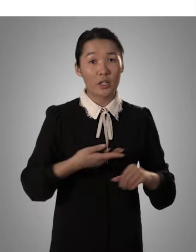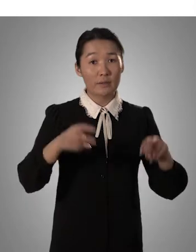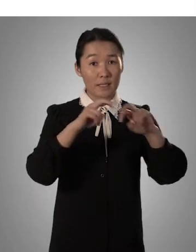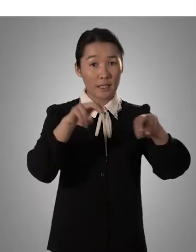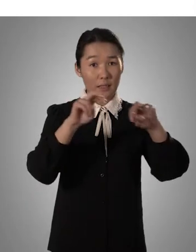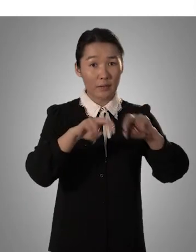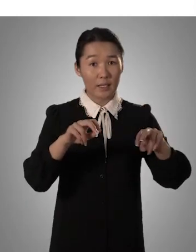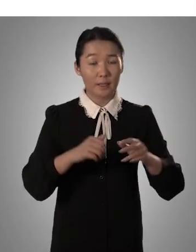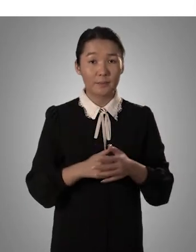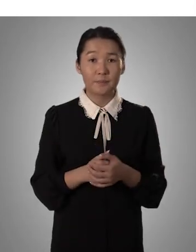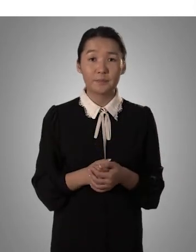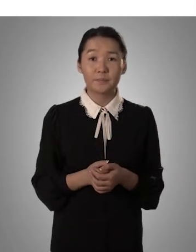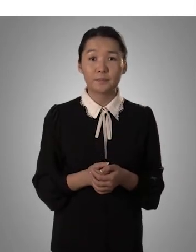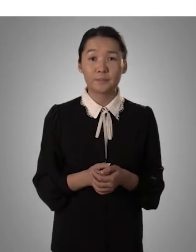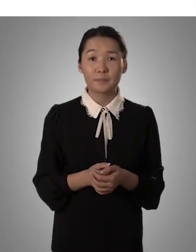исследования